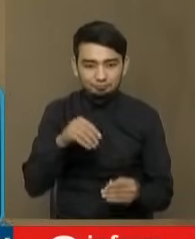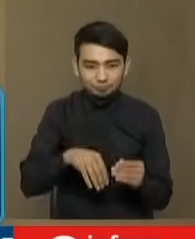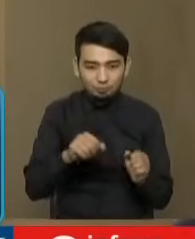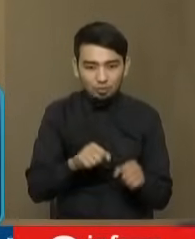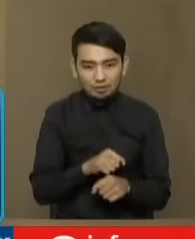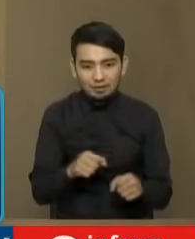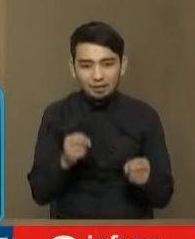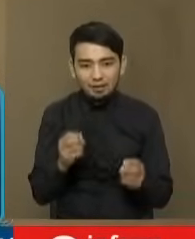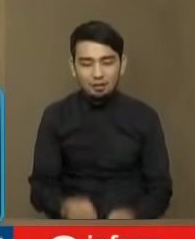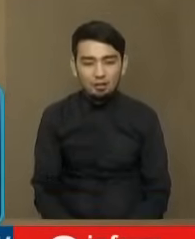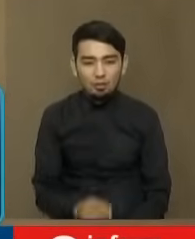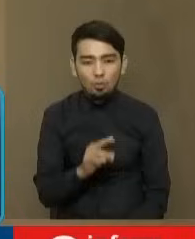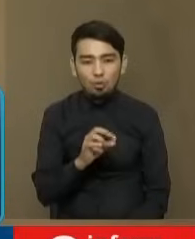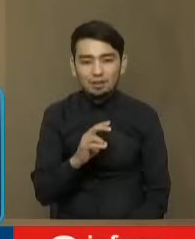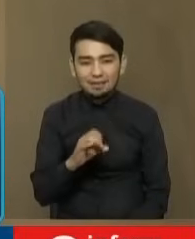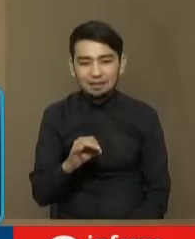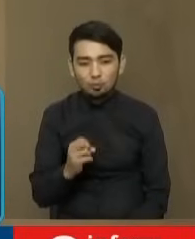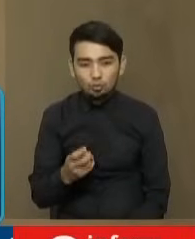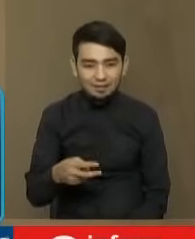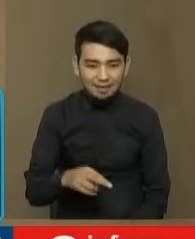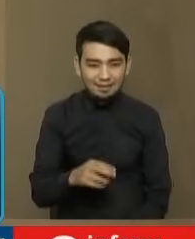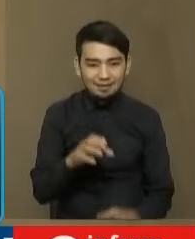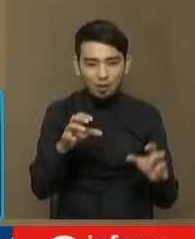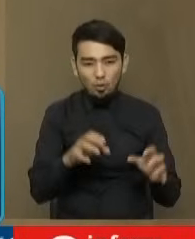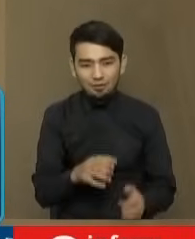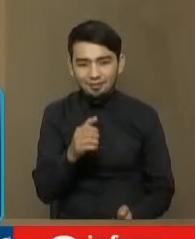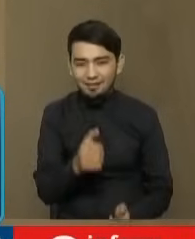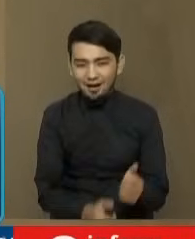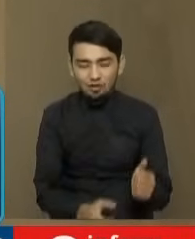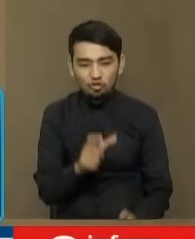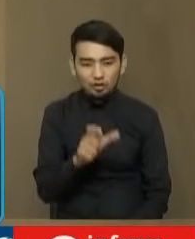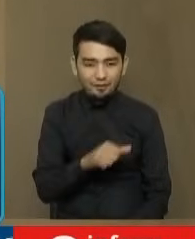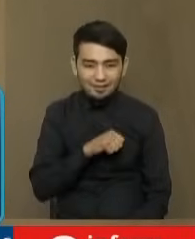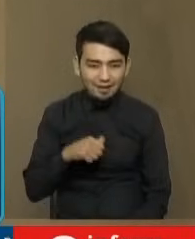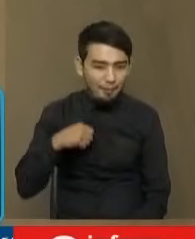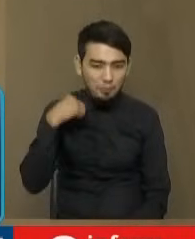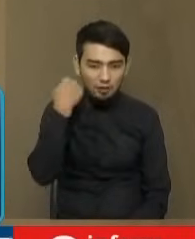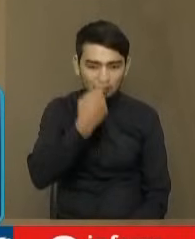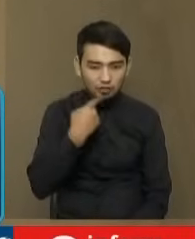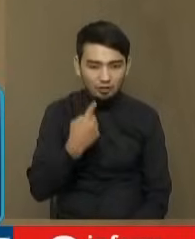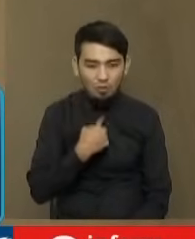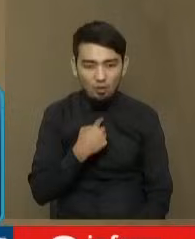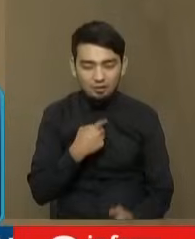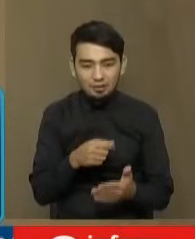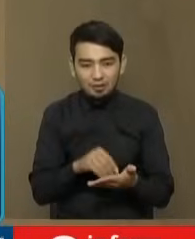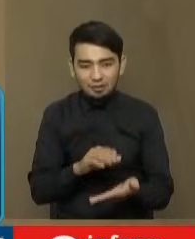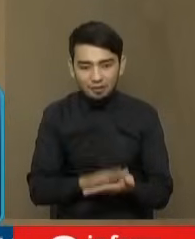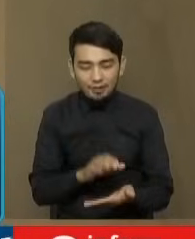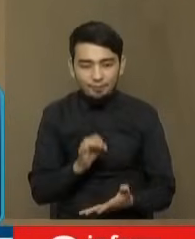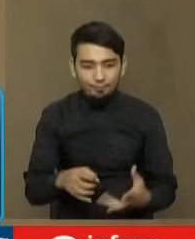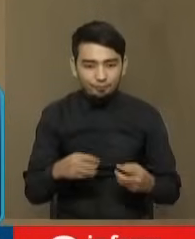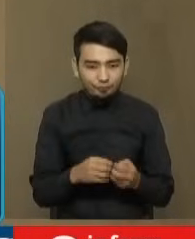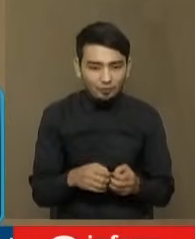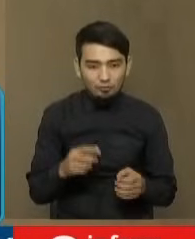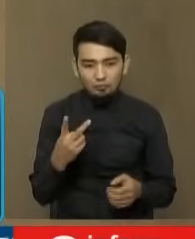законом установлено, что каждый голосует лично. Следовательно, массового никакого захода в кабинки